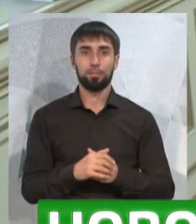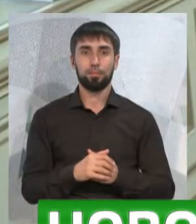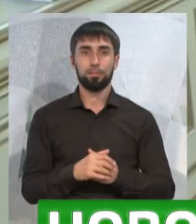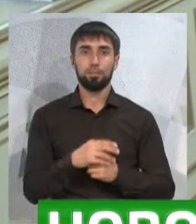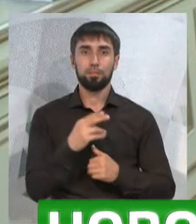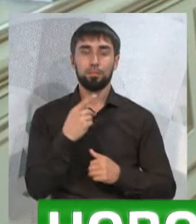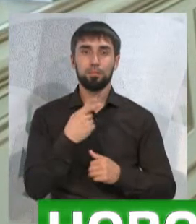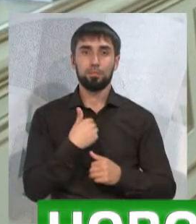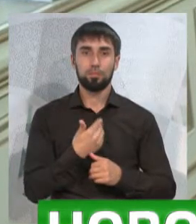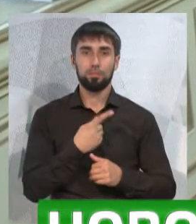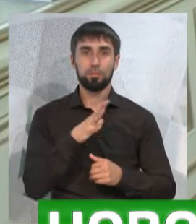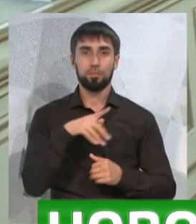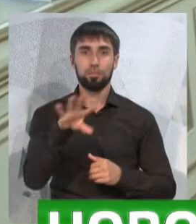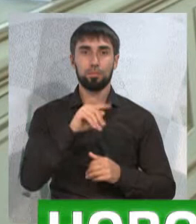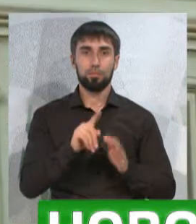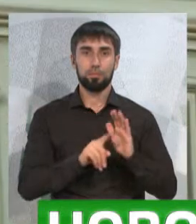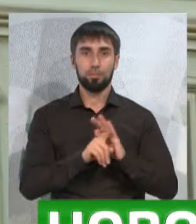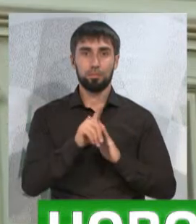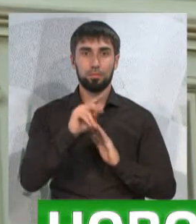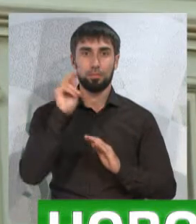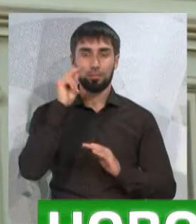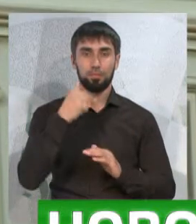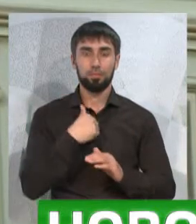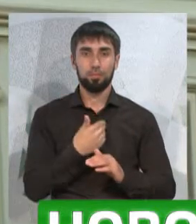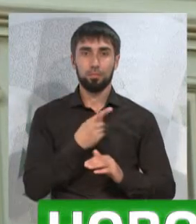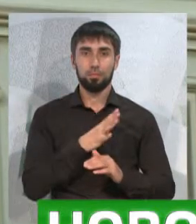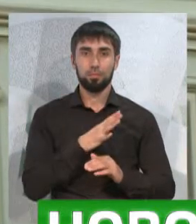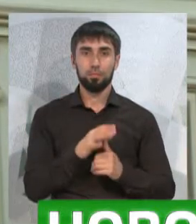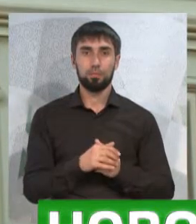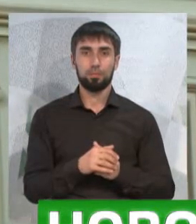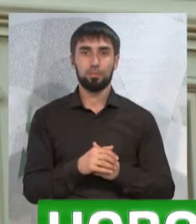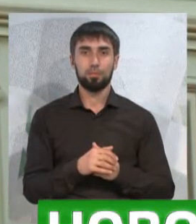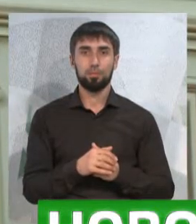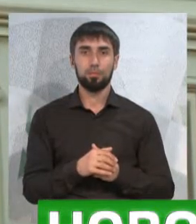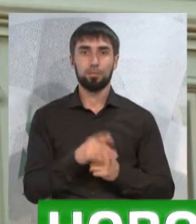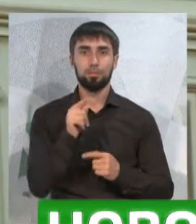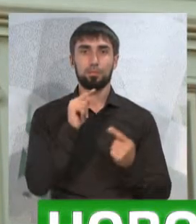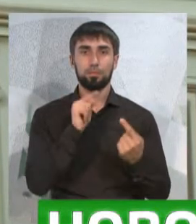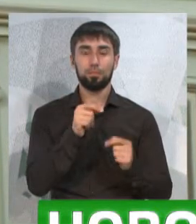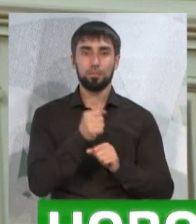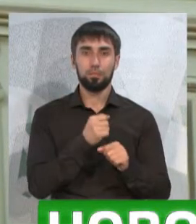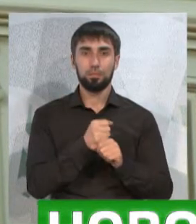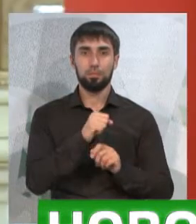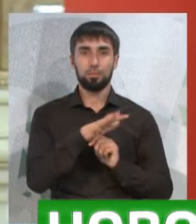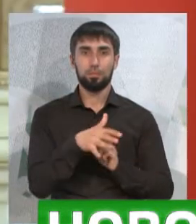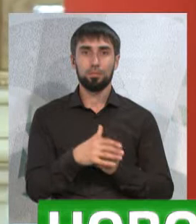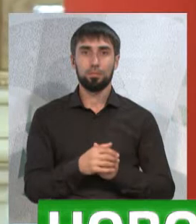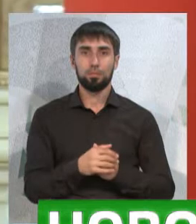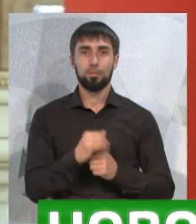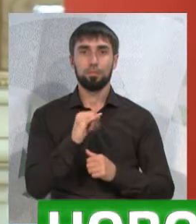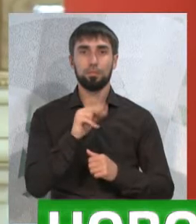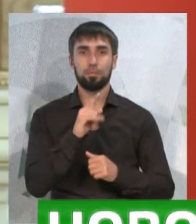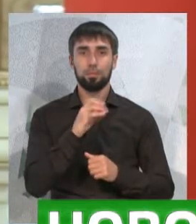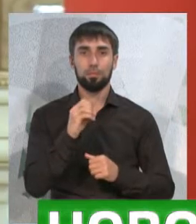бы готовность учебных заведений республики обсудить. В первую очередь я имею в виду вопросы противодействия распространению коронавируса. Указания